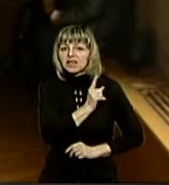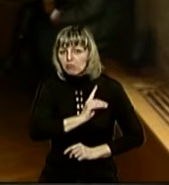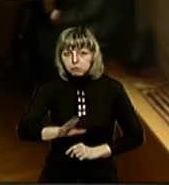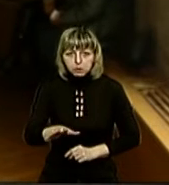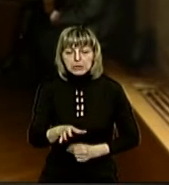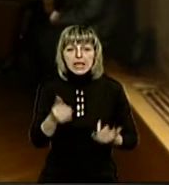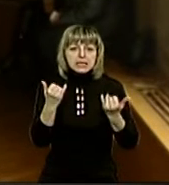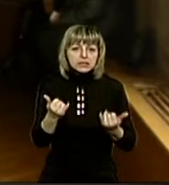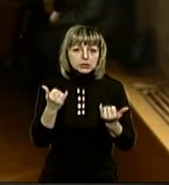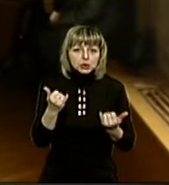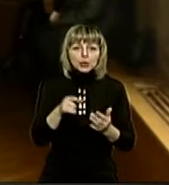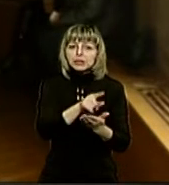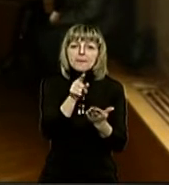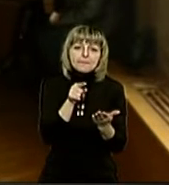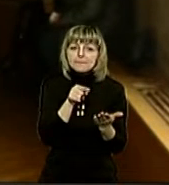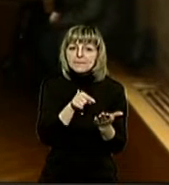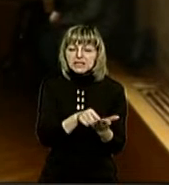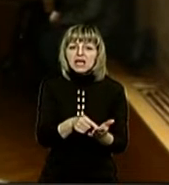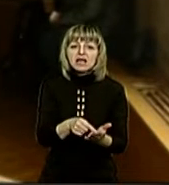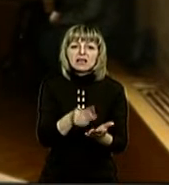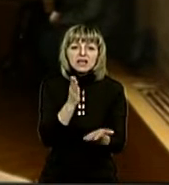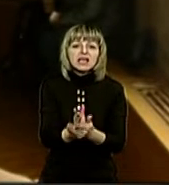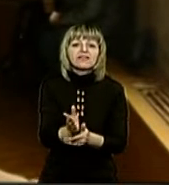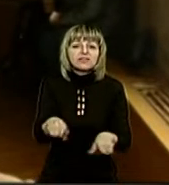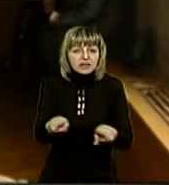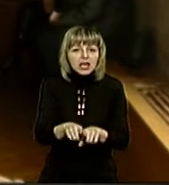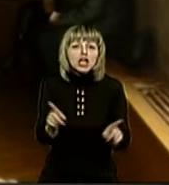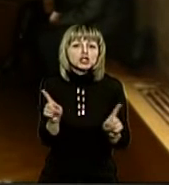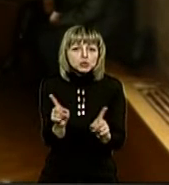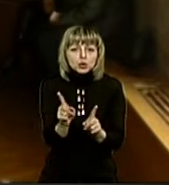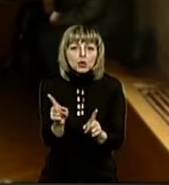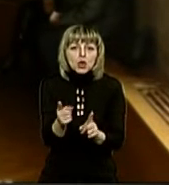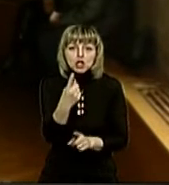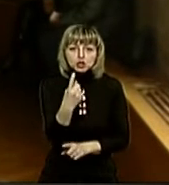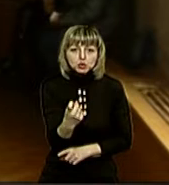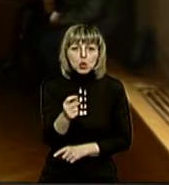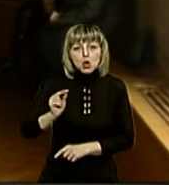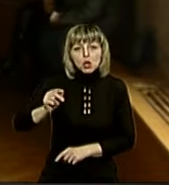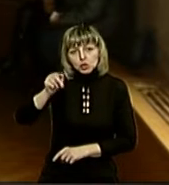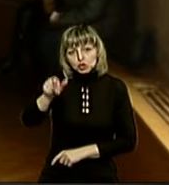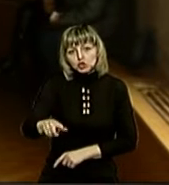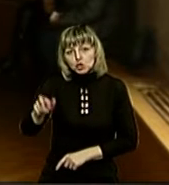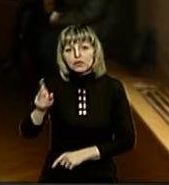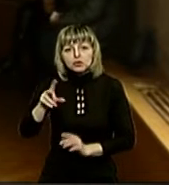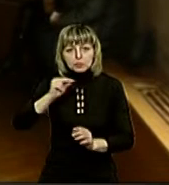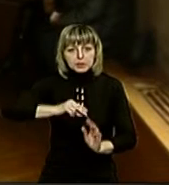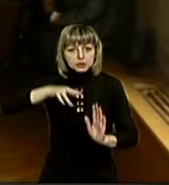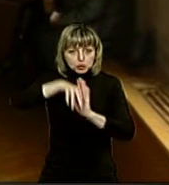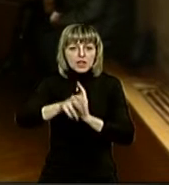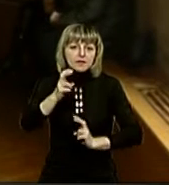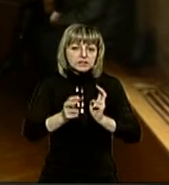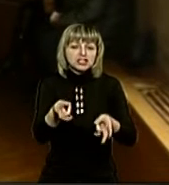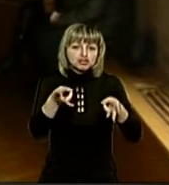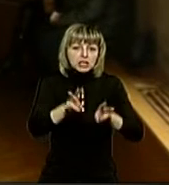Тому сьогодні от питання в тому, що 100 чоловік, які працюють сьогодні на одному з заводів,